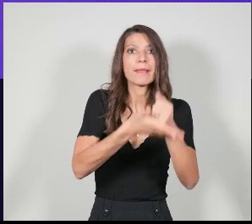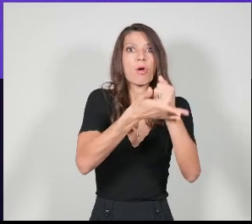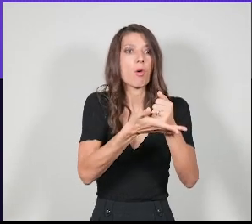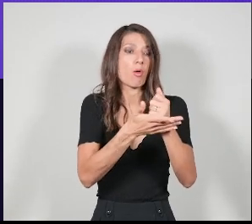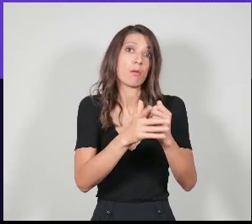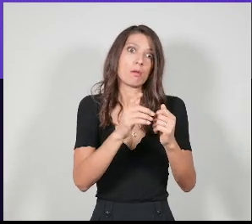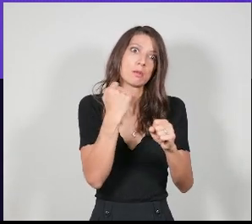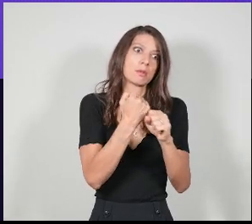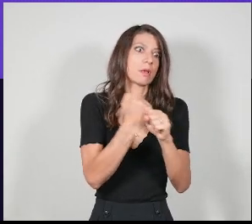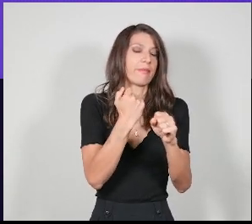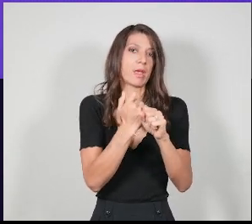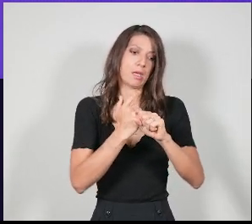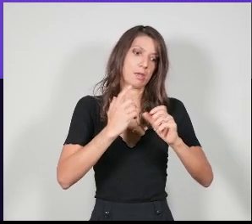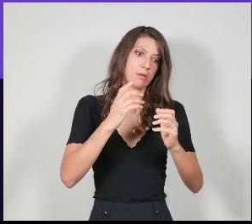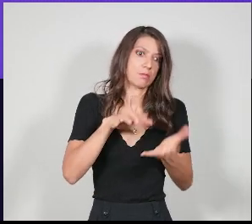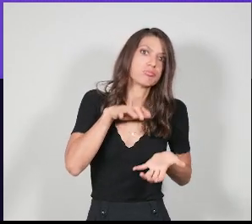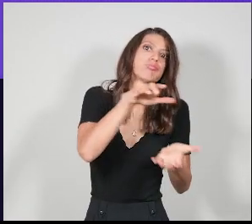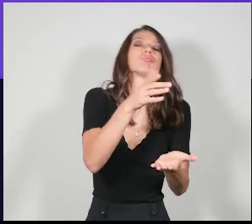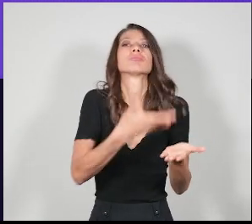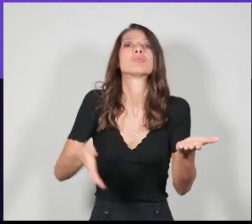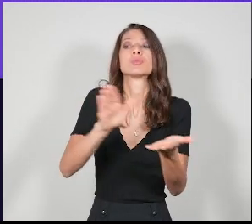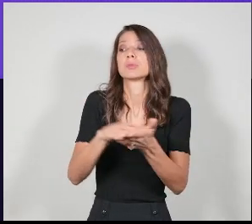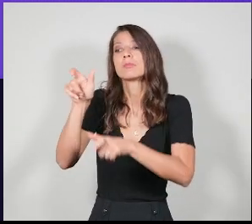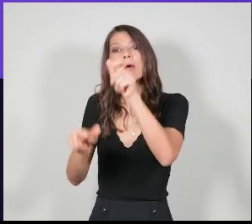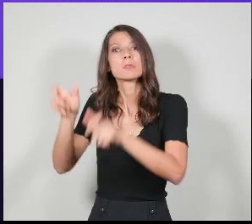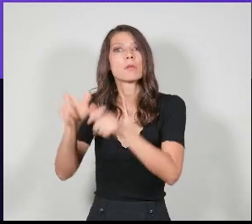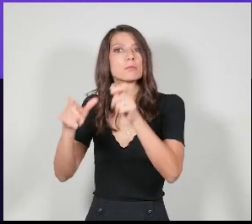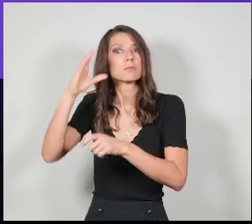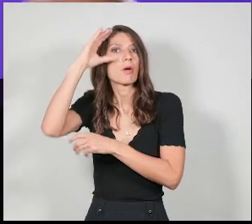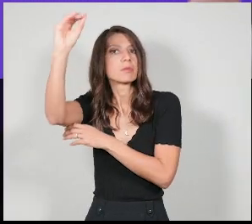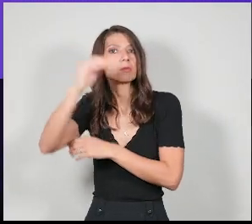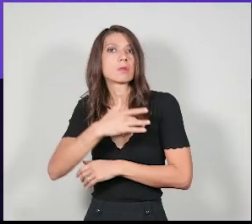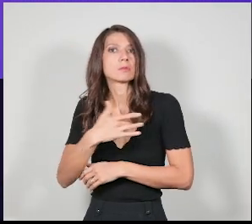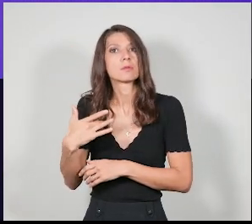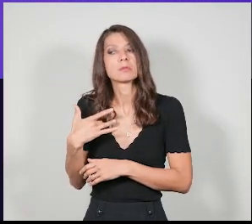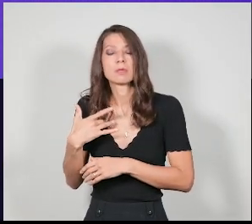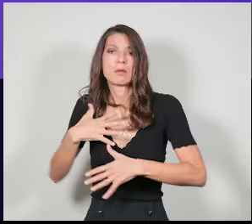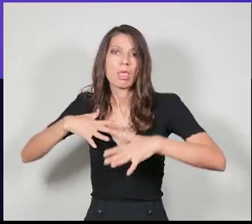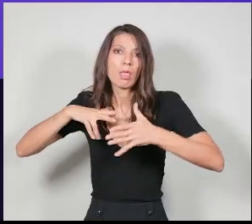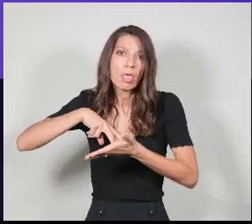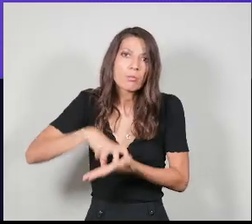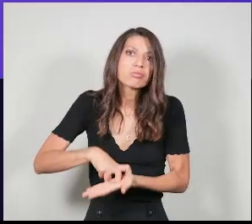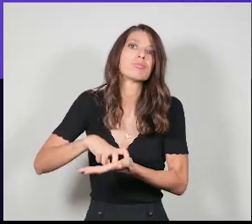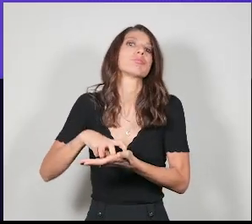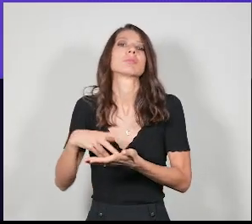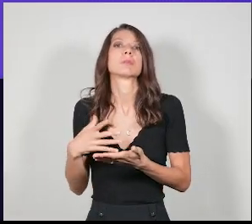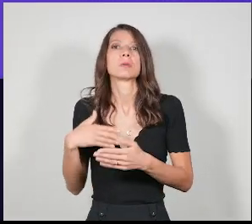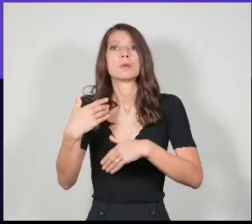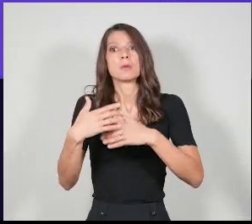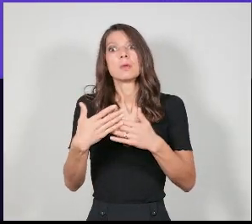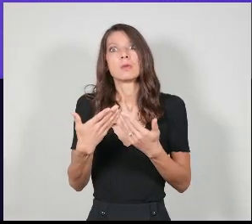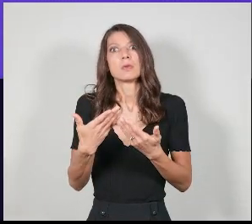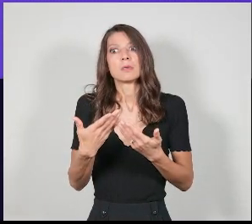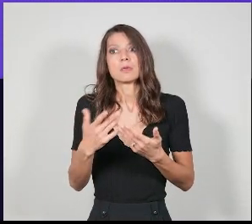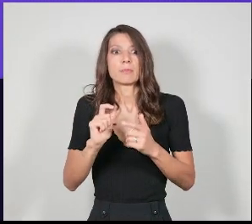des professionnels qui étaient fatigués, usés, et puis un retour de tout ça au bout d'un moment sur